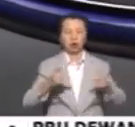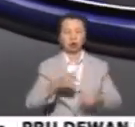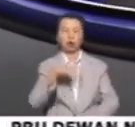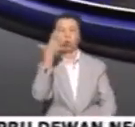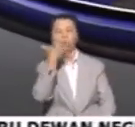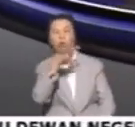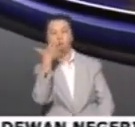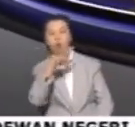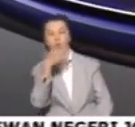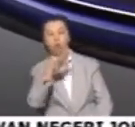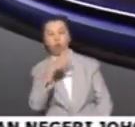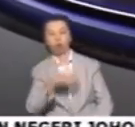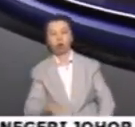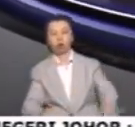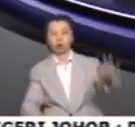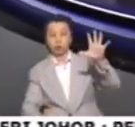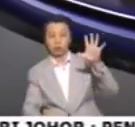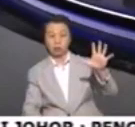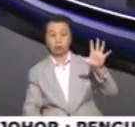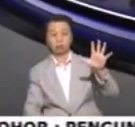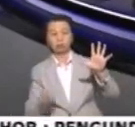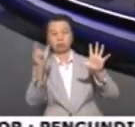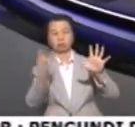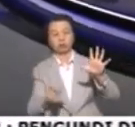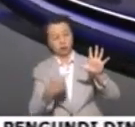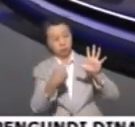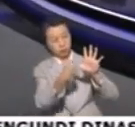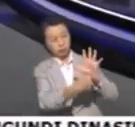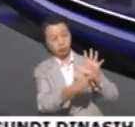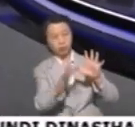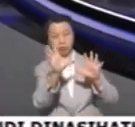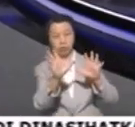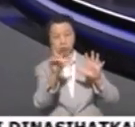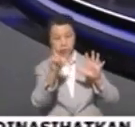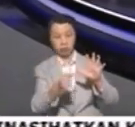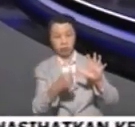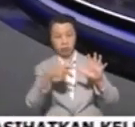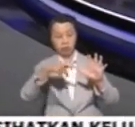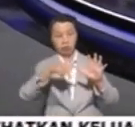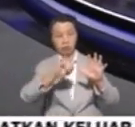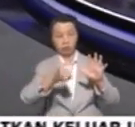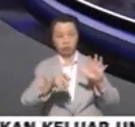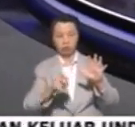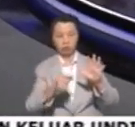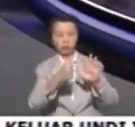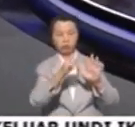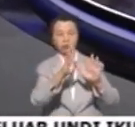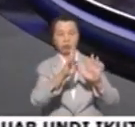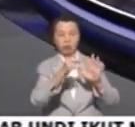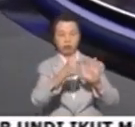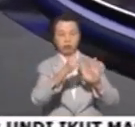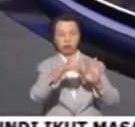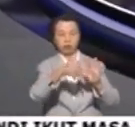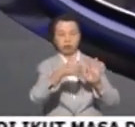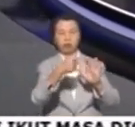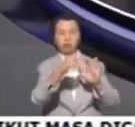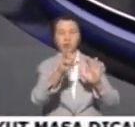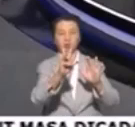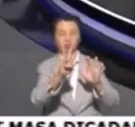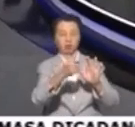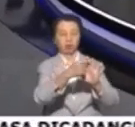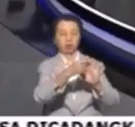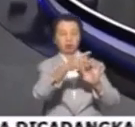menyaksikan pertembungan lima penjuru. Di sini sebenarnya kita ada pejuang BN, warisan PN dan juga